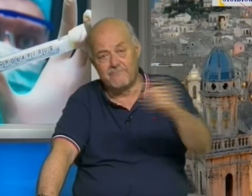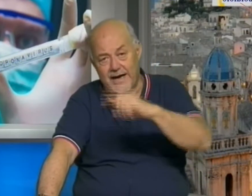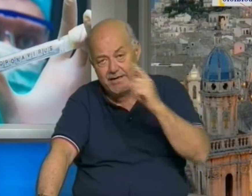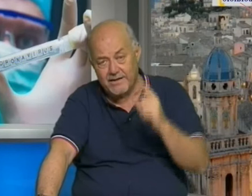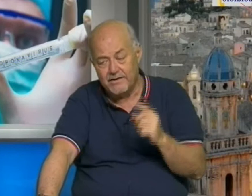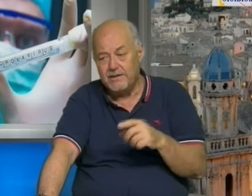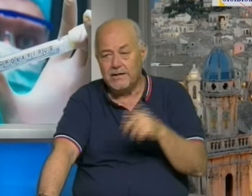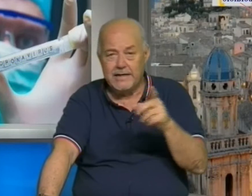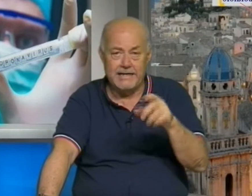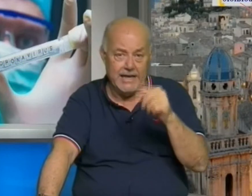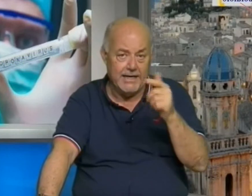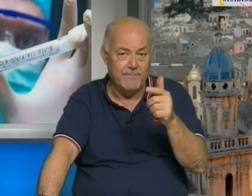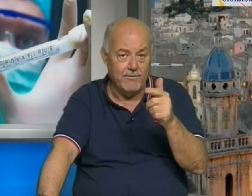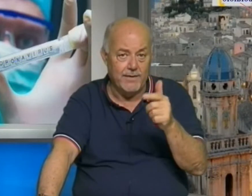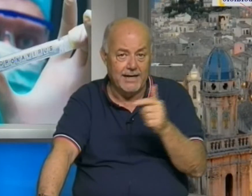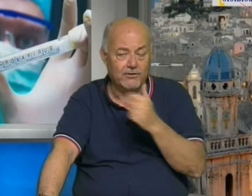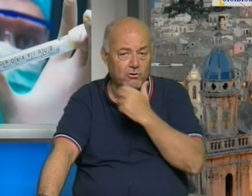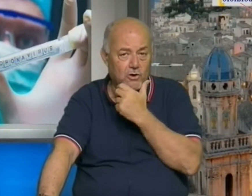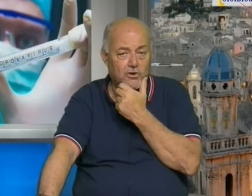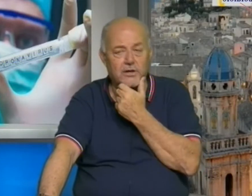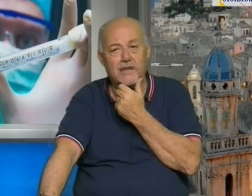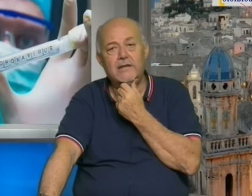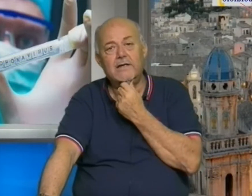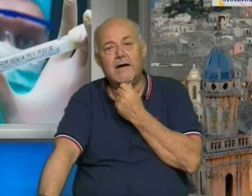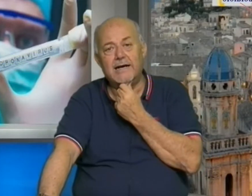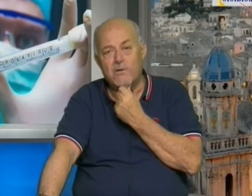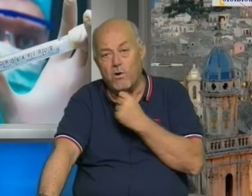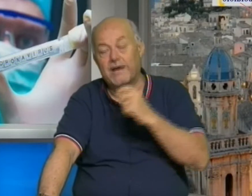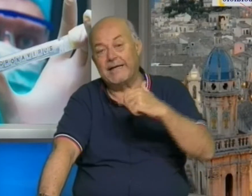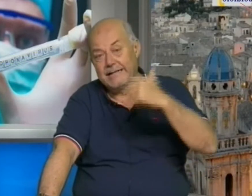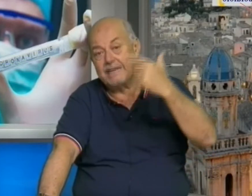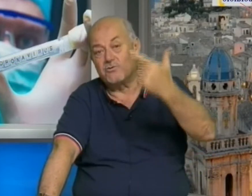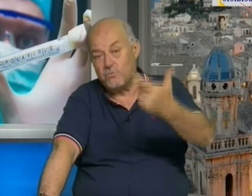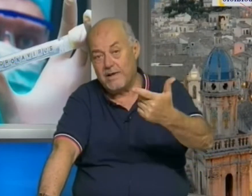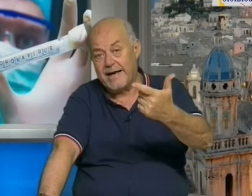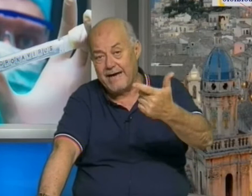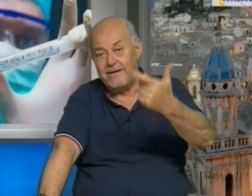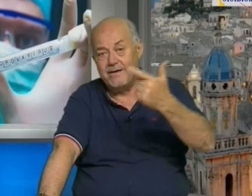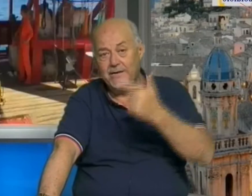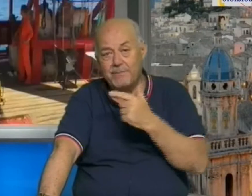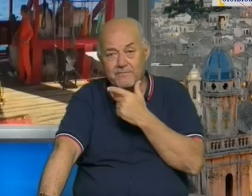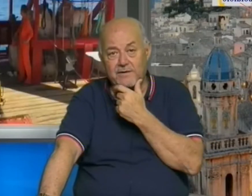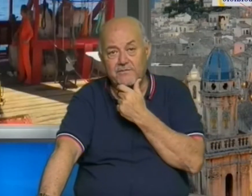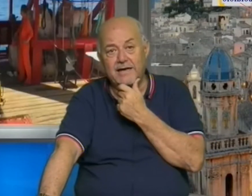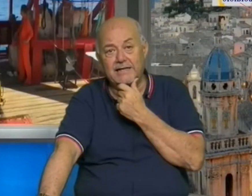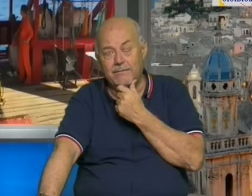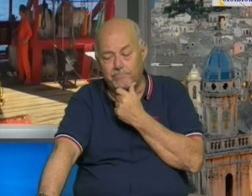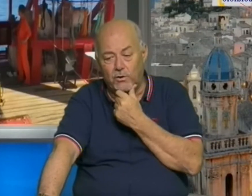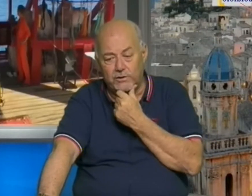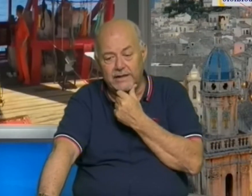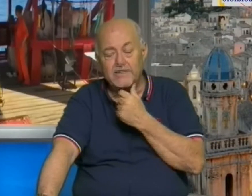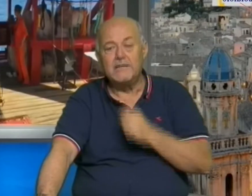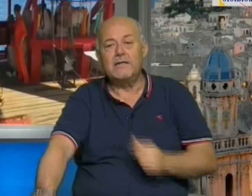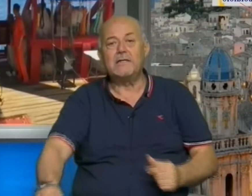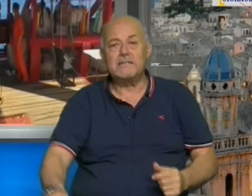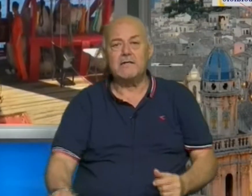dell'Ocean Viking, e ieri ne abbiamo parlato con Ali Kuo, che era andato sulla nave per far fare i